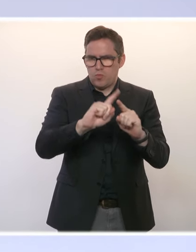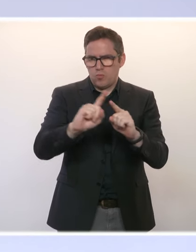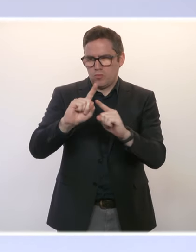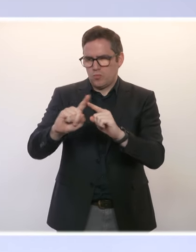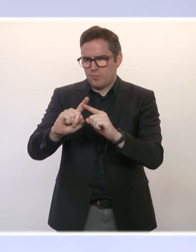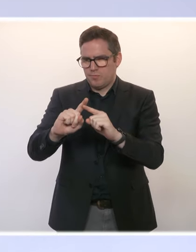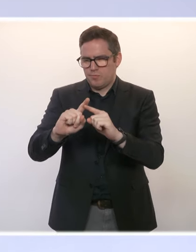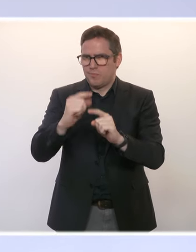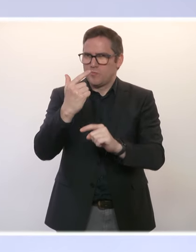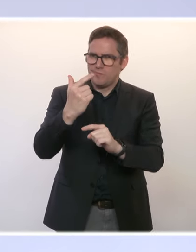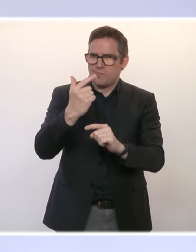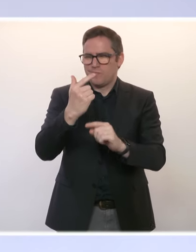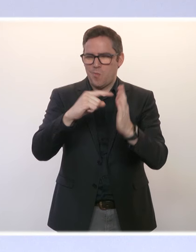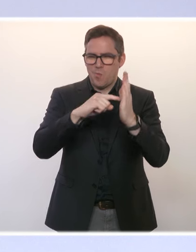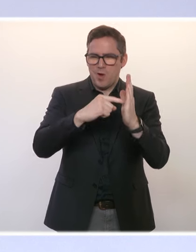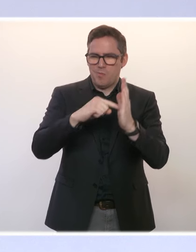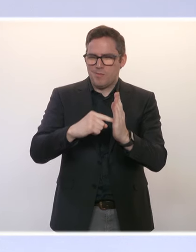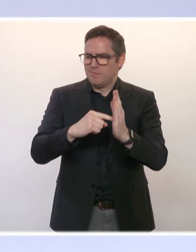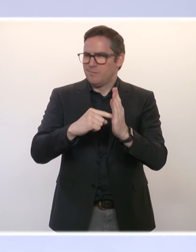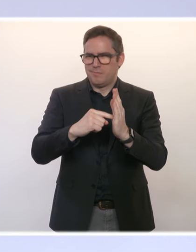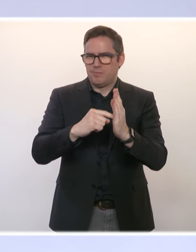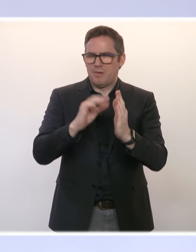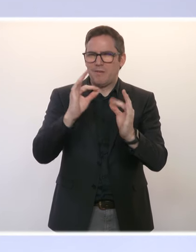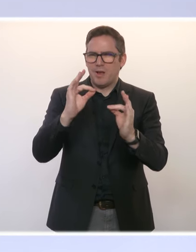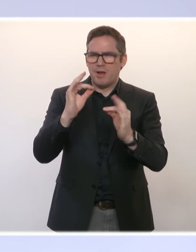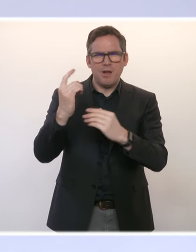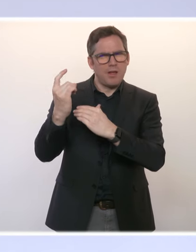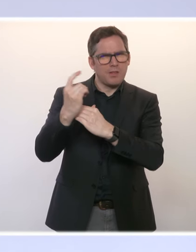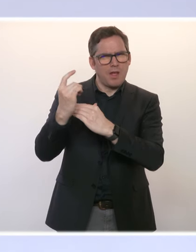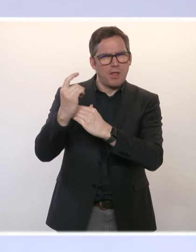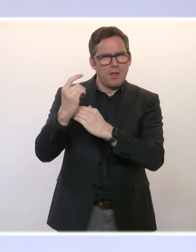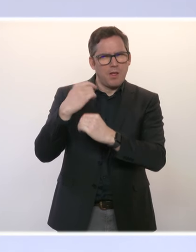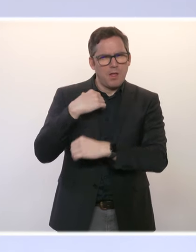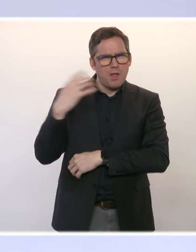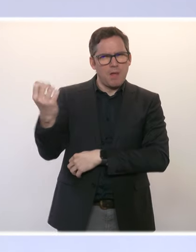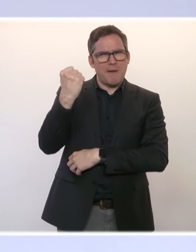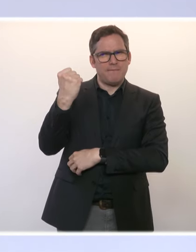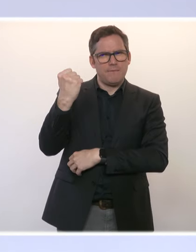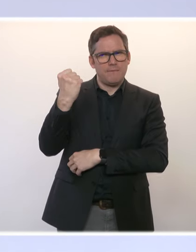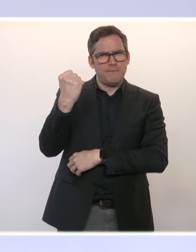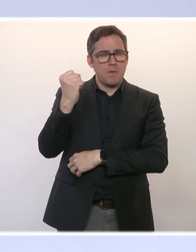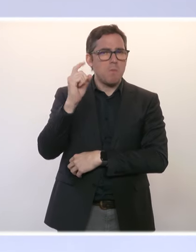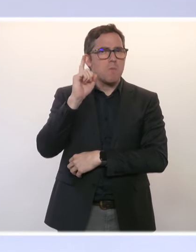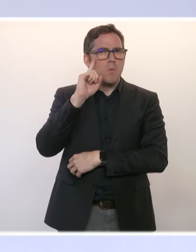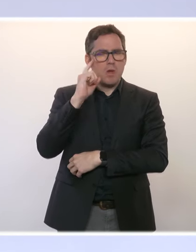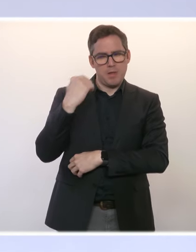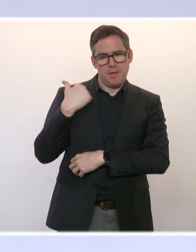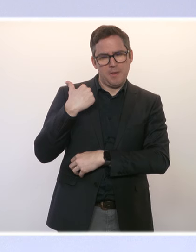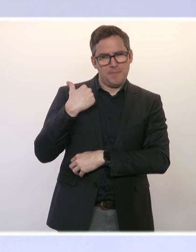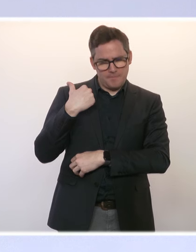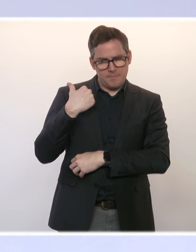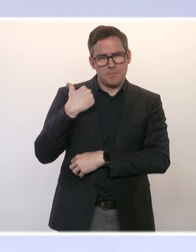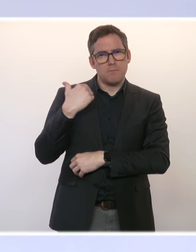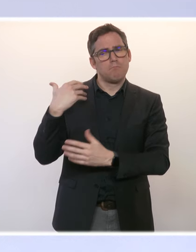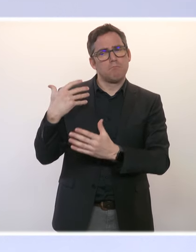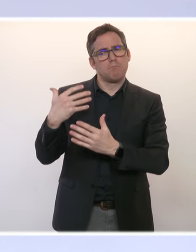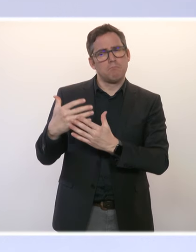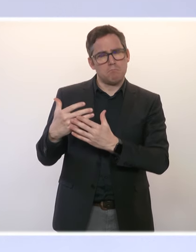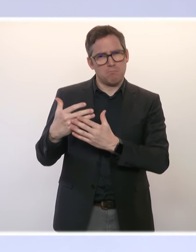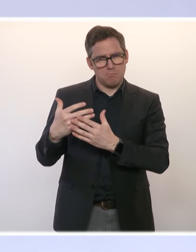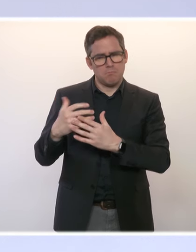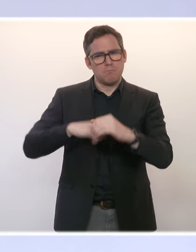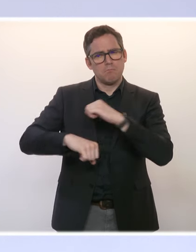deux critiques que l'on a entendues ces derniers jours au sujet des prises de mesures faites lors de ces derniers instants sur